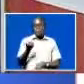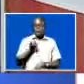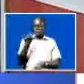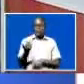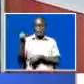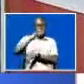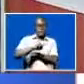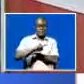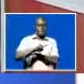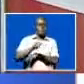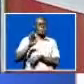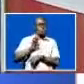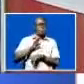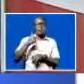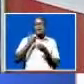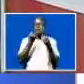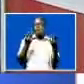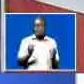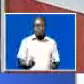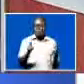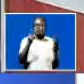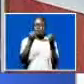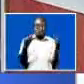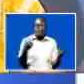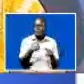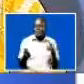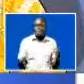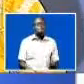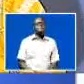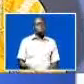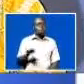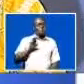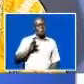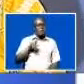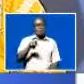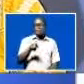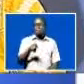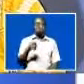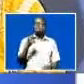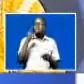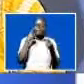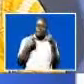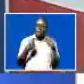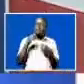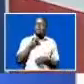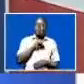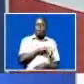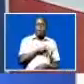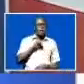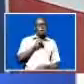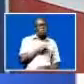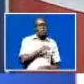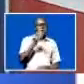mwanamke amepatiwa opportunities nyingi sana. Lakini vile vile mwanamke anasikika akilia. Sasa ndio